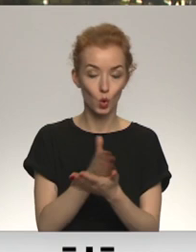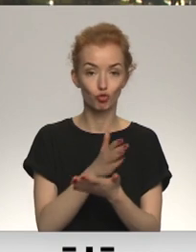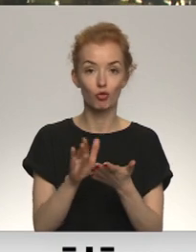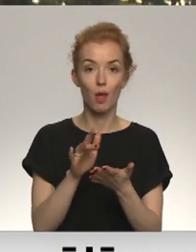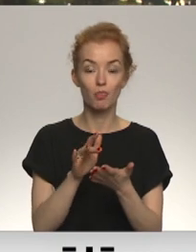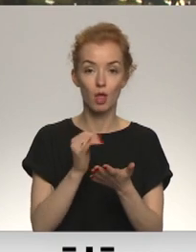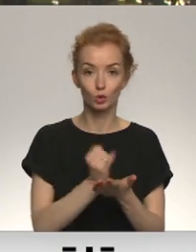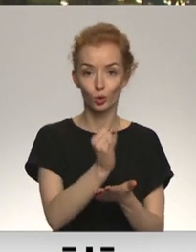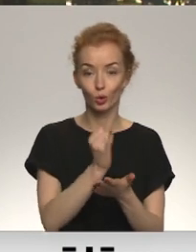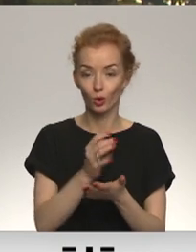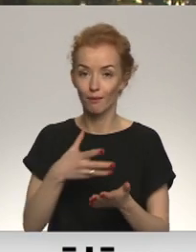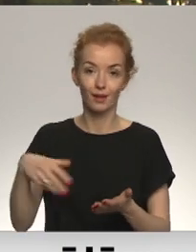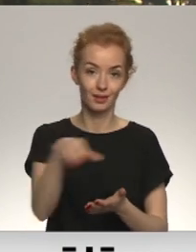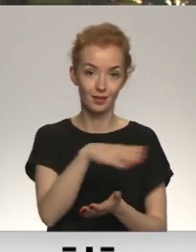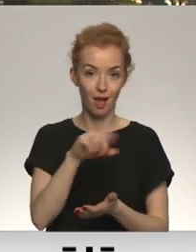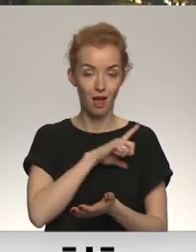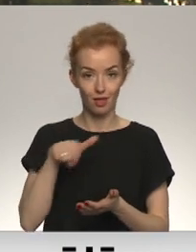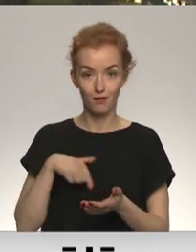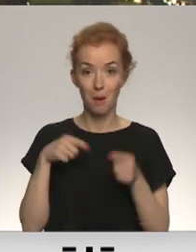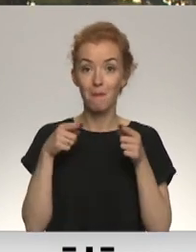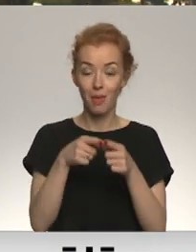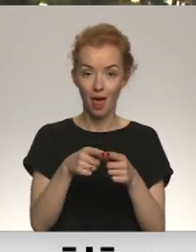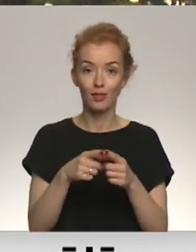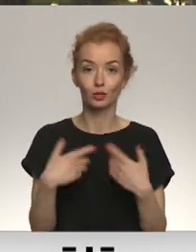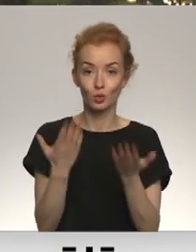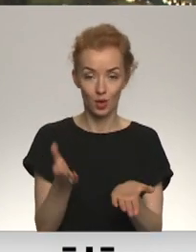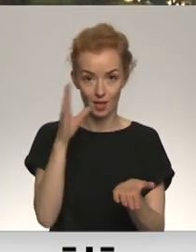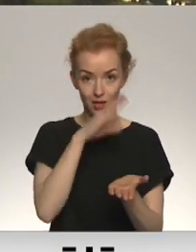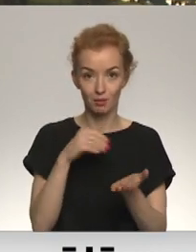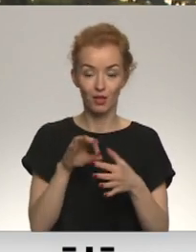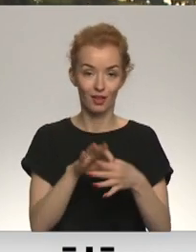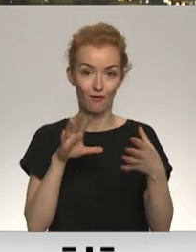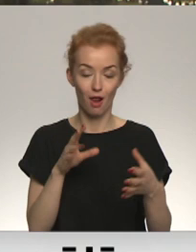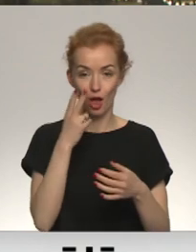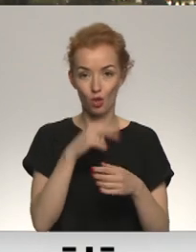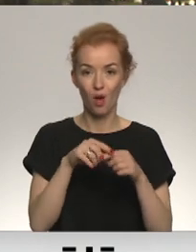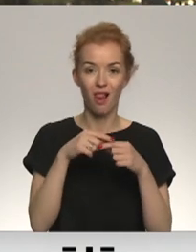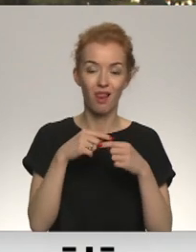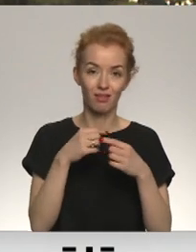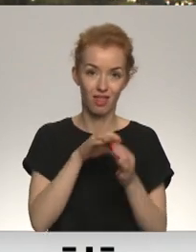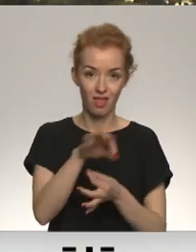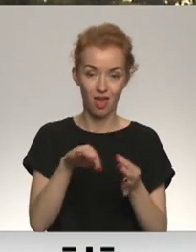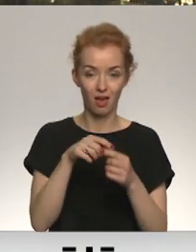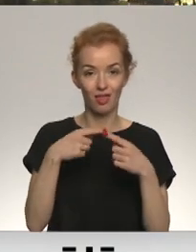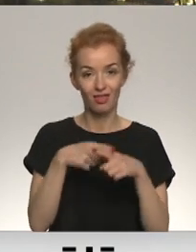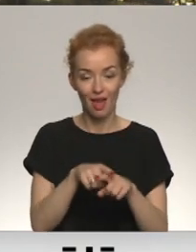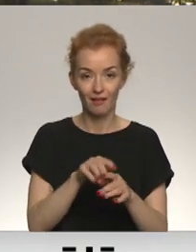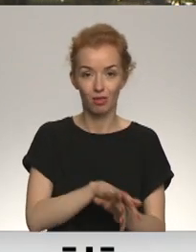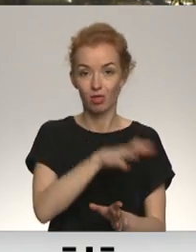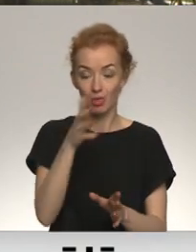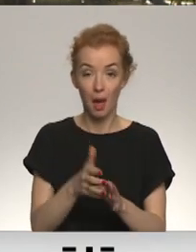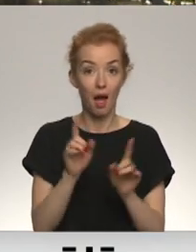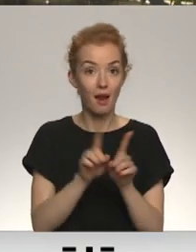tūre pa visu Latviju. Tās mērķis ir dot iespēju atbrīvoties no liekajām elektroprecēm ērti un